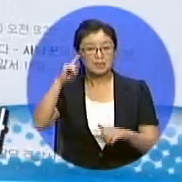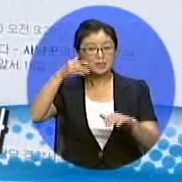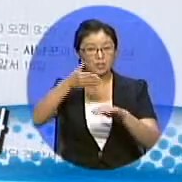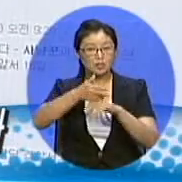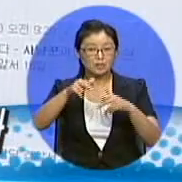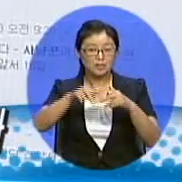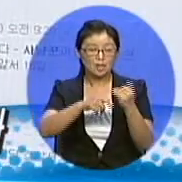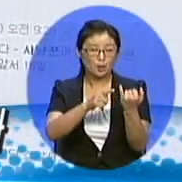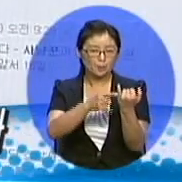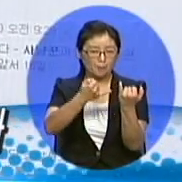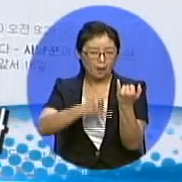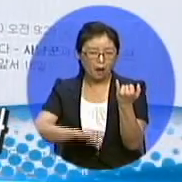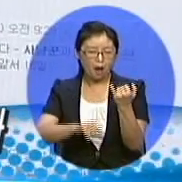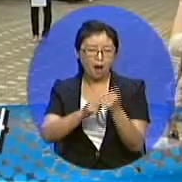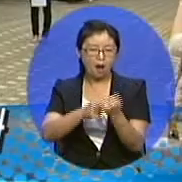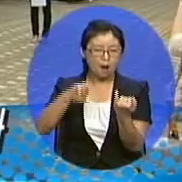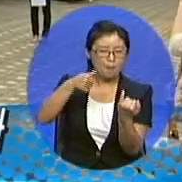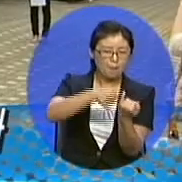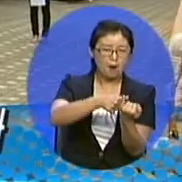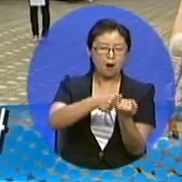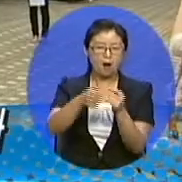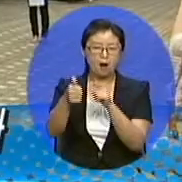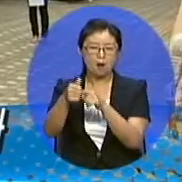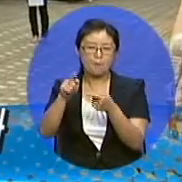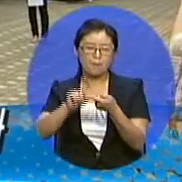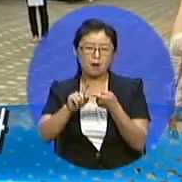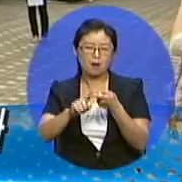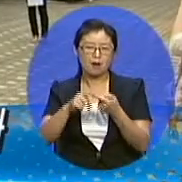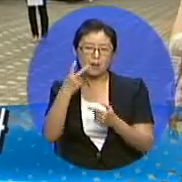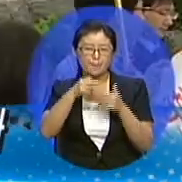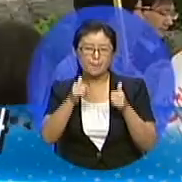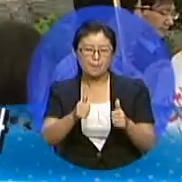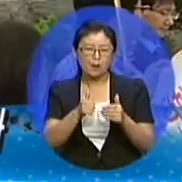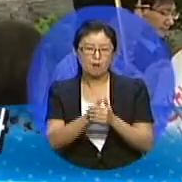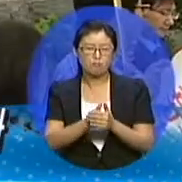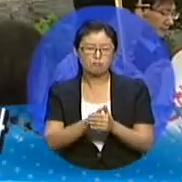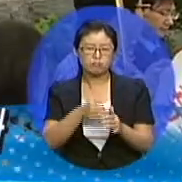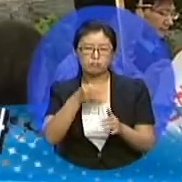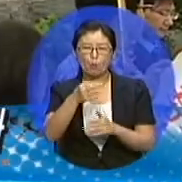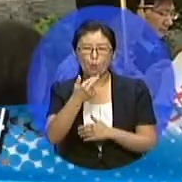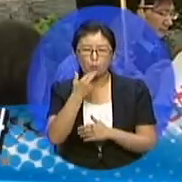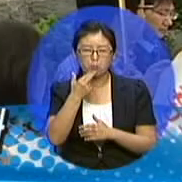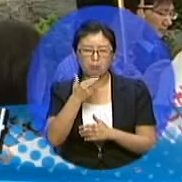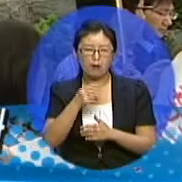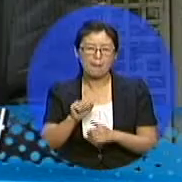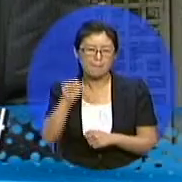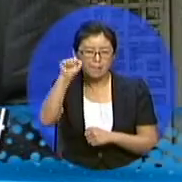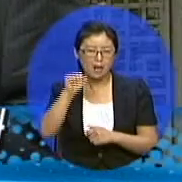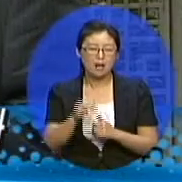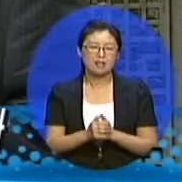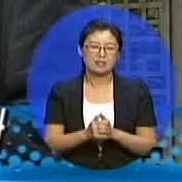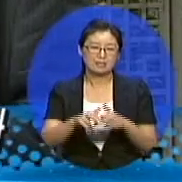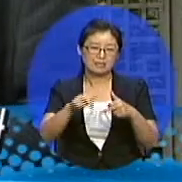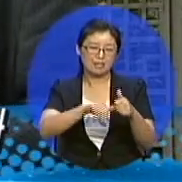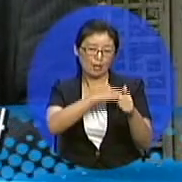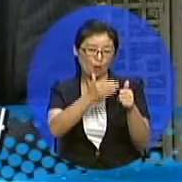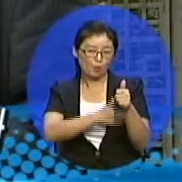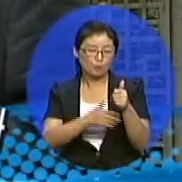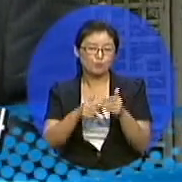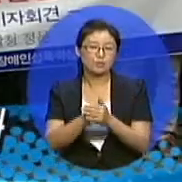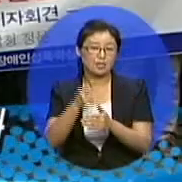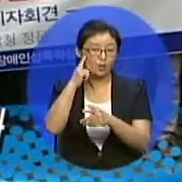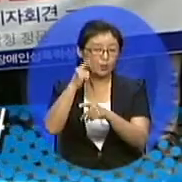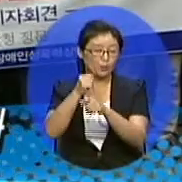직업장애여성과 미성년 딸을 성폭행한 가해자에 대해 검찰이 불기소 처분을 내려 장애계가 반발하고 나섰습니다. 장애우 권익문제연구소는 지난